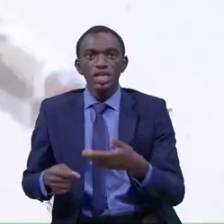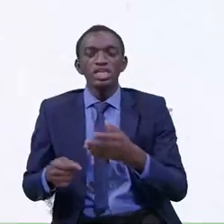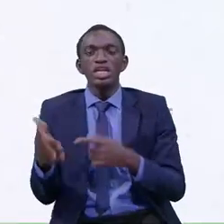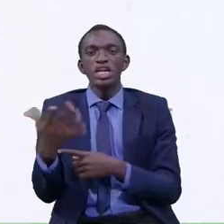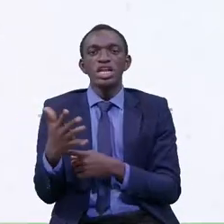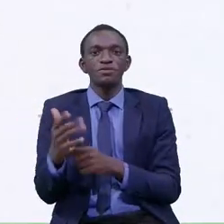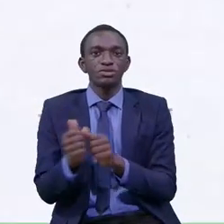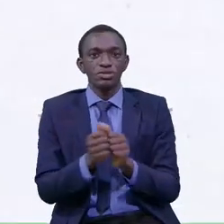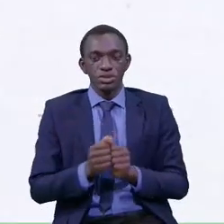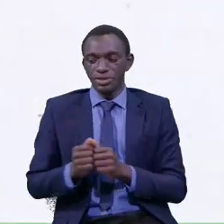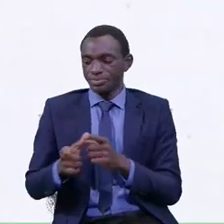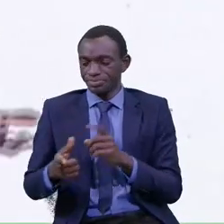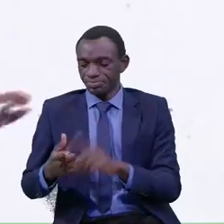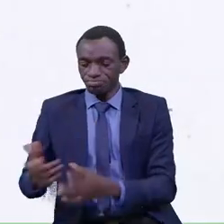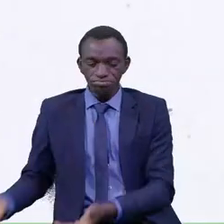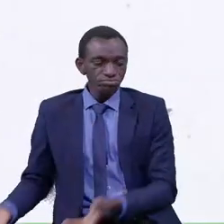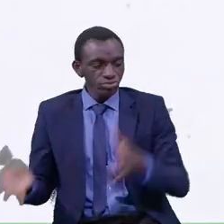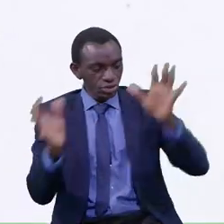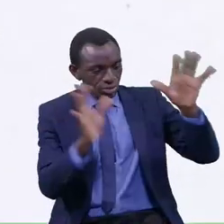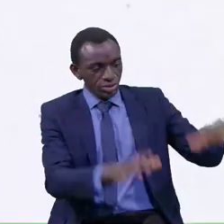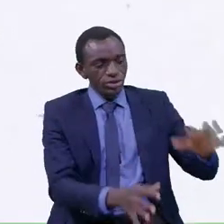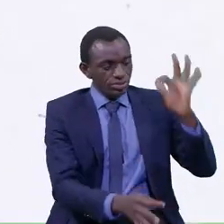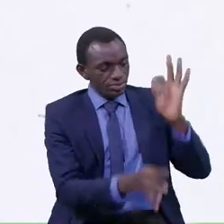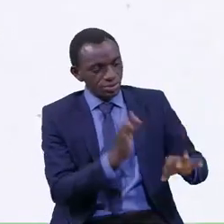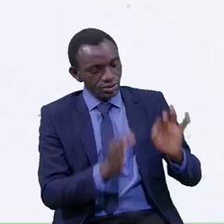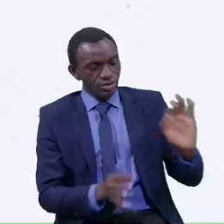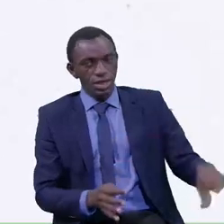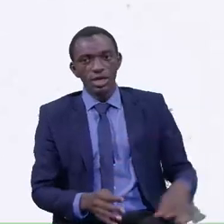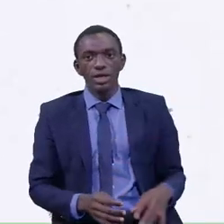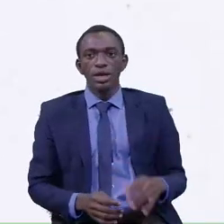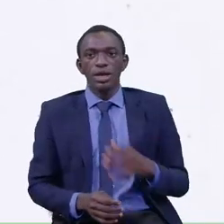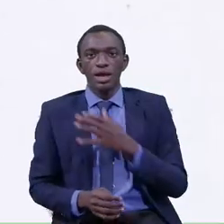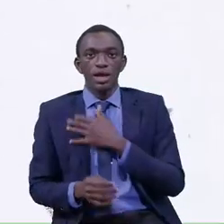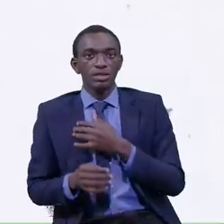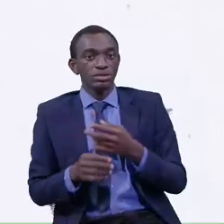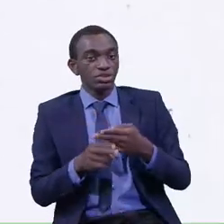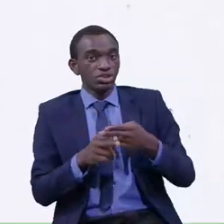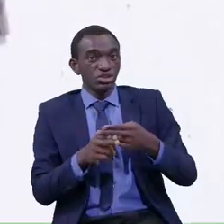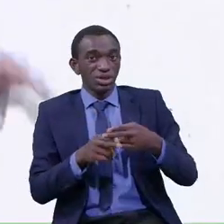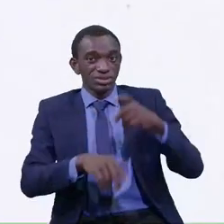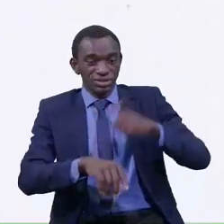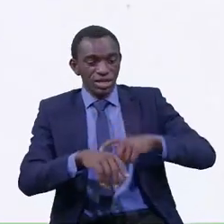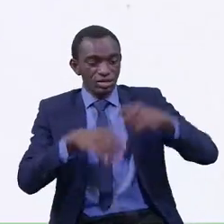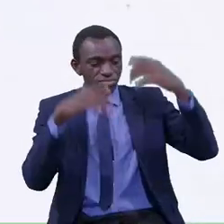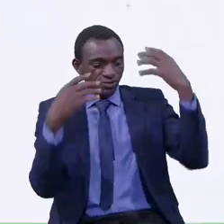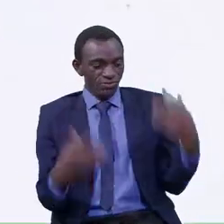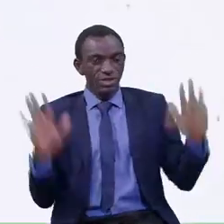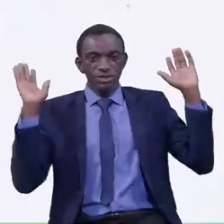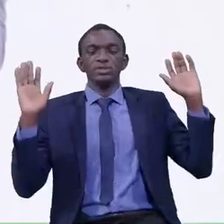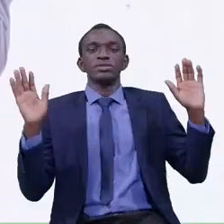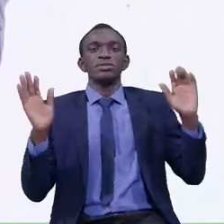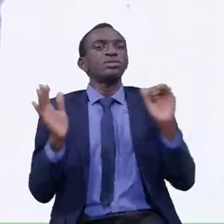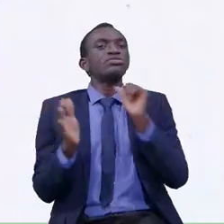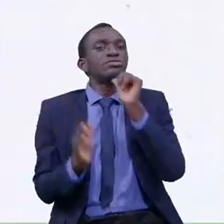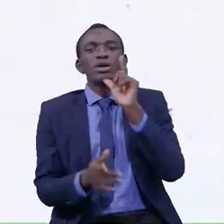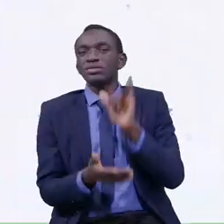tout. Et ils mettent le feu. Et en un rien de temps, le feu disparaît. On ne parle pas